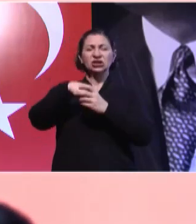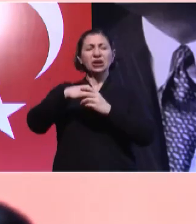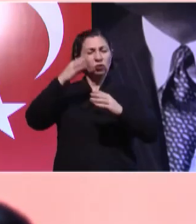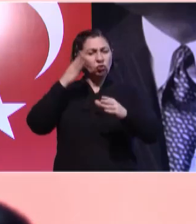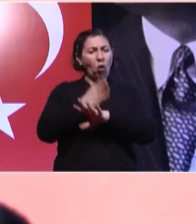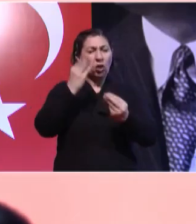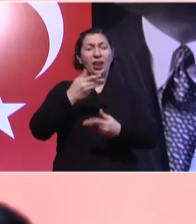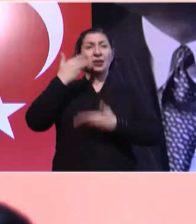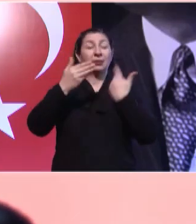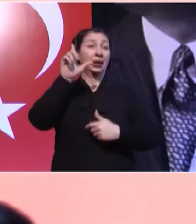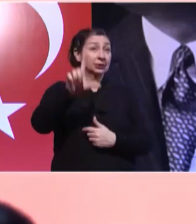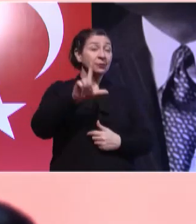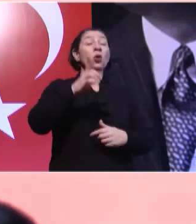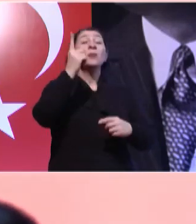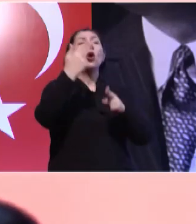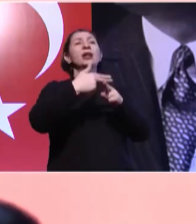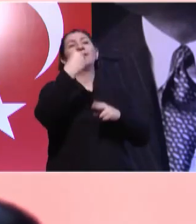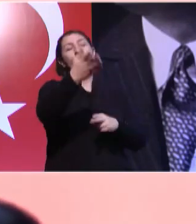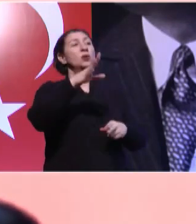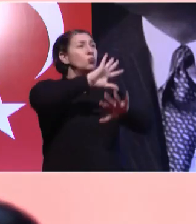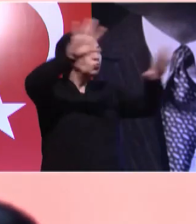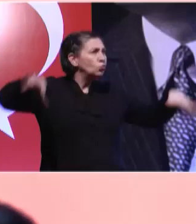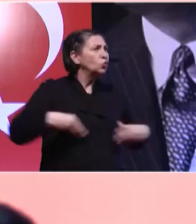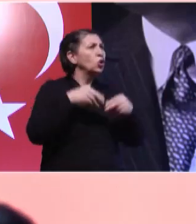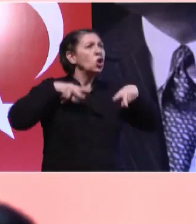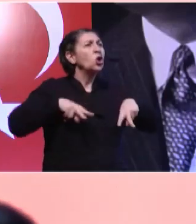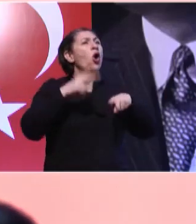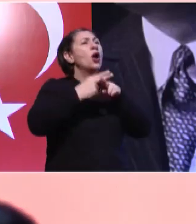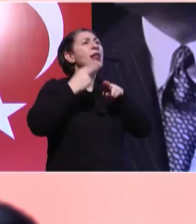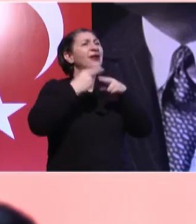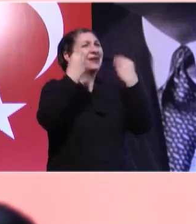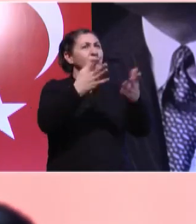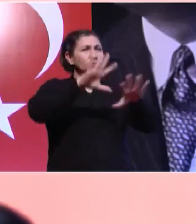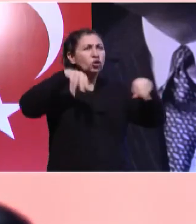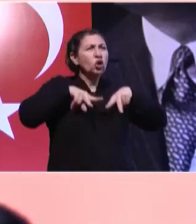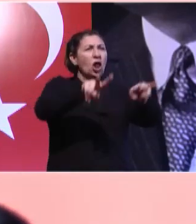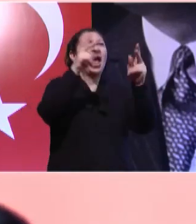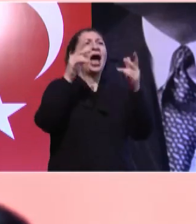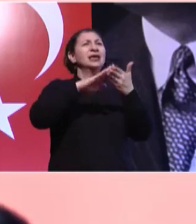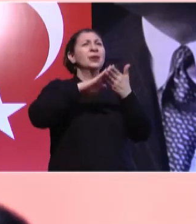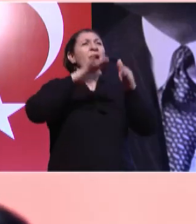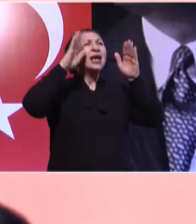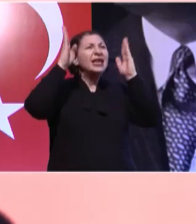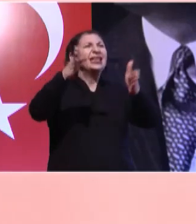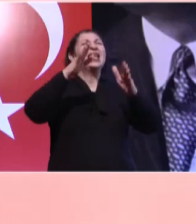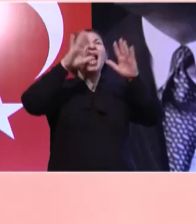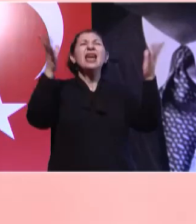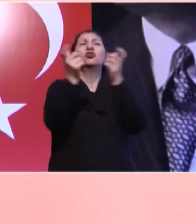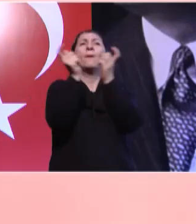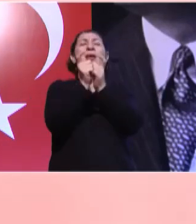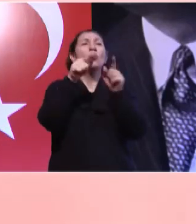Şu örneği veririm. Bütün yol arkadaşlarımın da aynı örneği gittikleri her toplantıda vermelerini